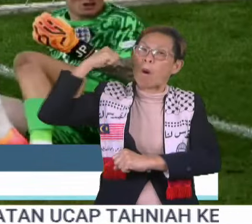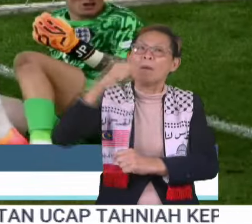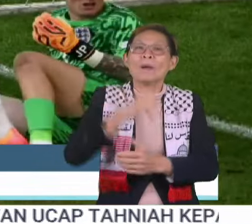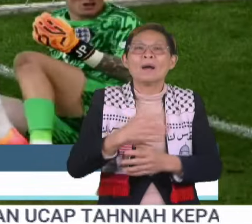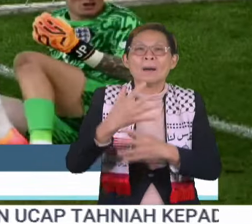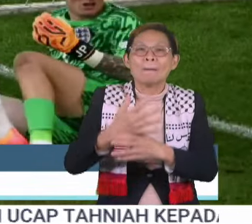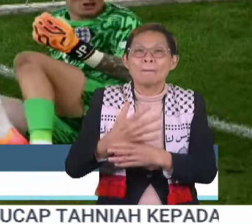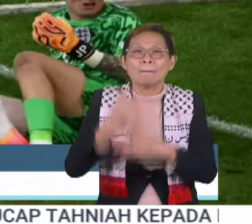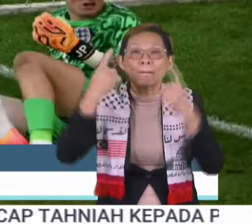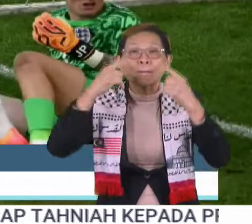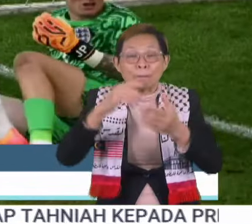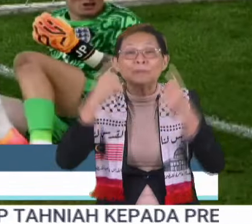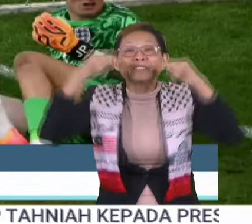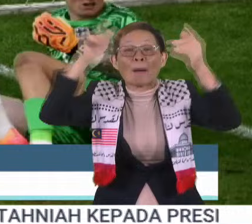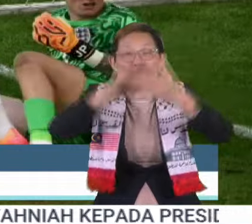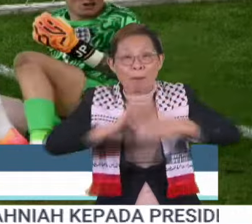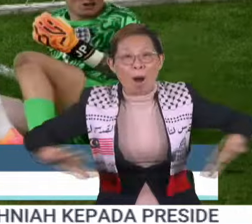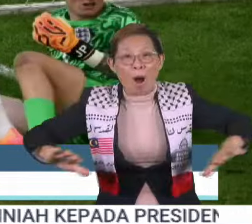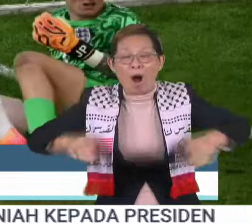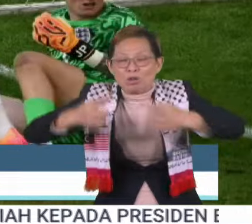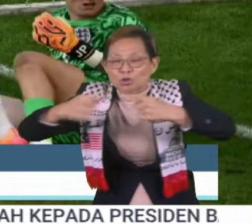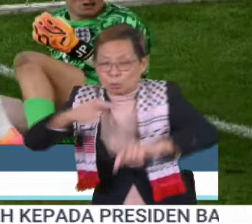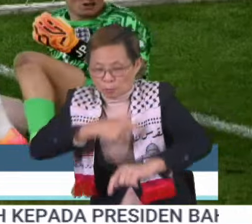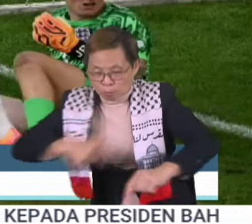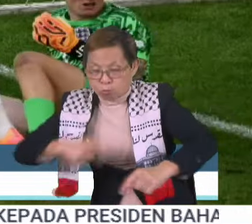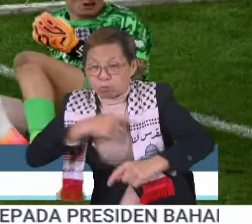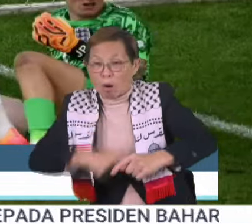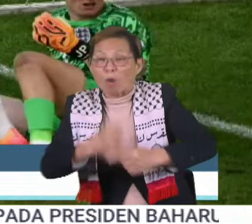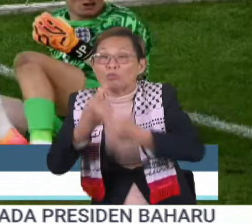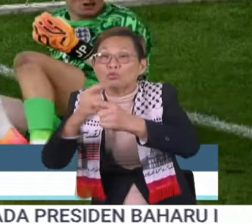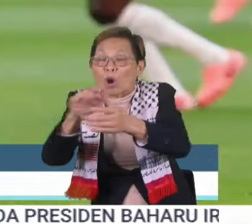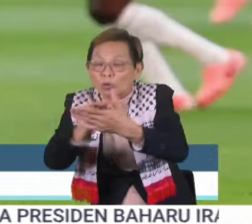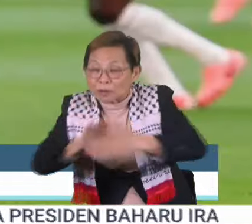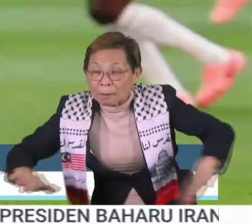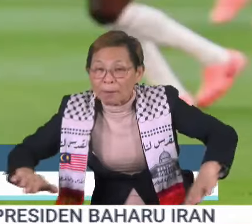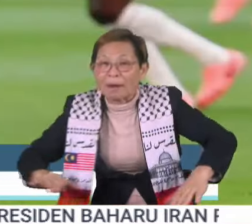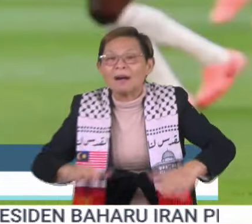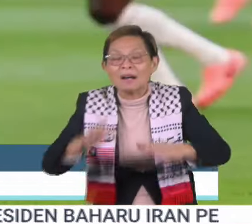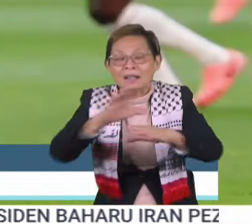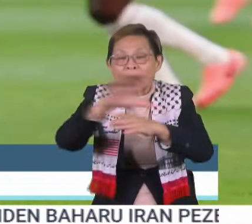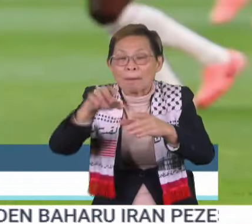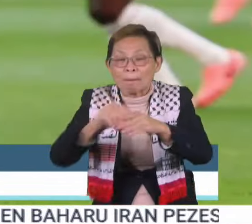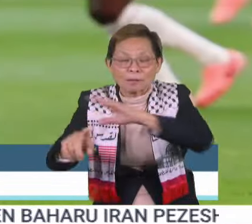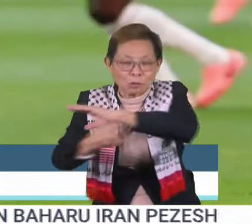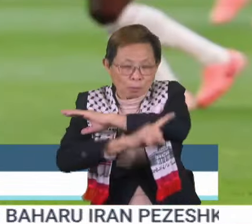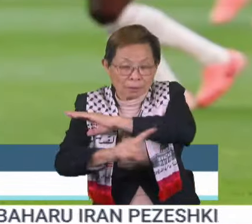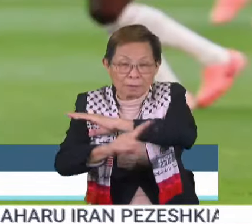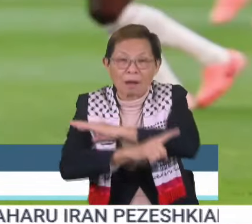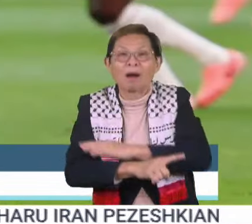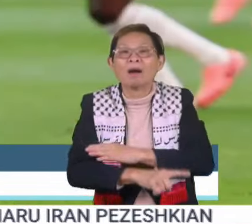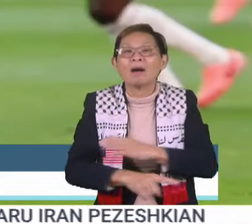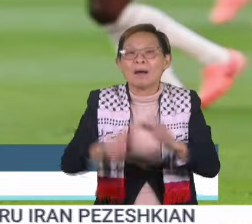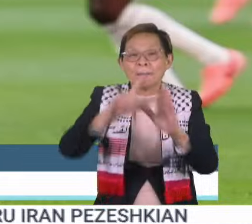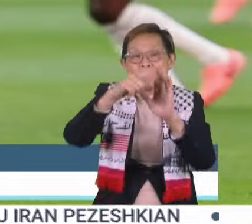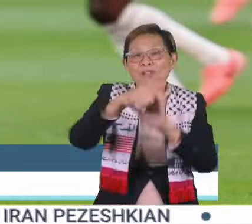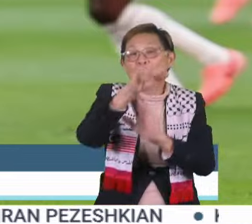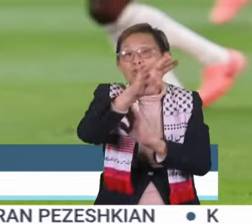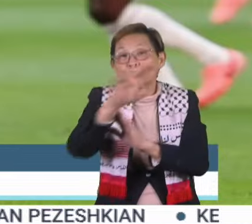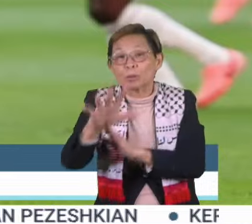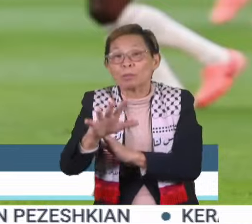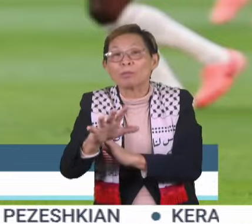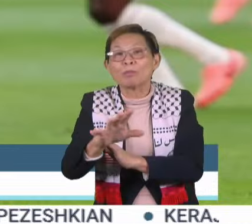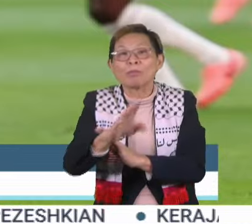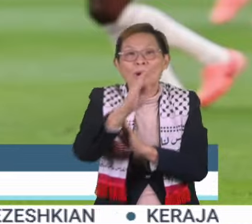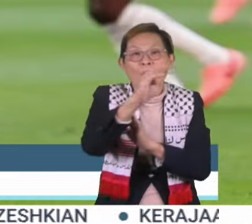Pickford berjaya menyelamatkan beberapa percubaan Switzerland termasuk dalam aksi penentuan penalti. Terdahulu, Switzerland meraih gol awal pada minit ke-75